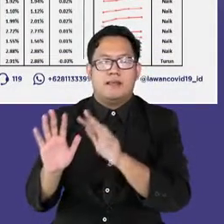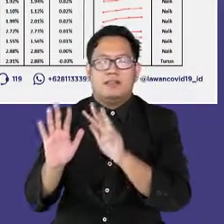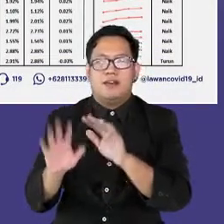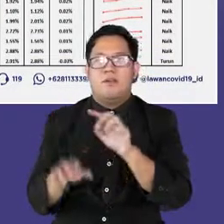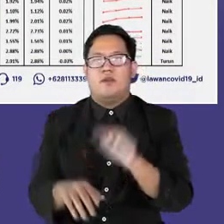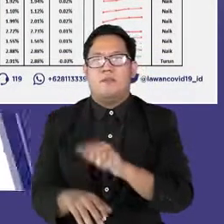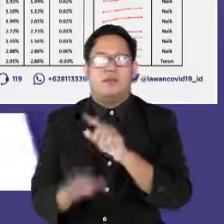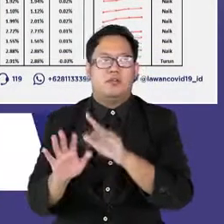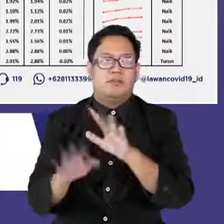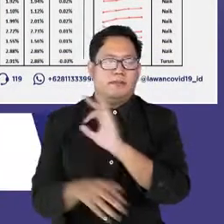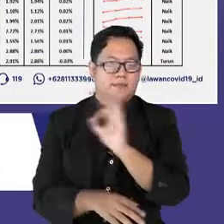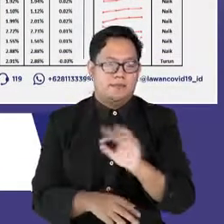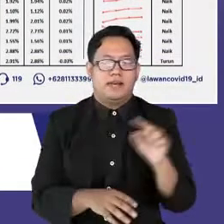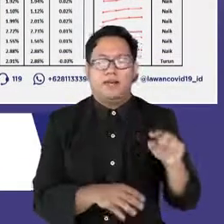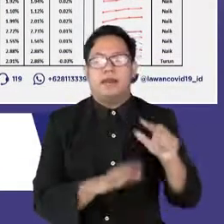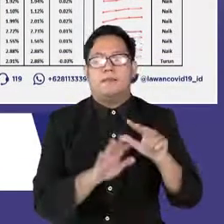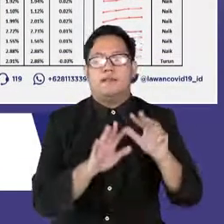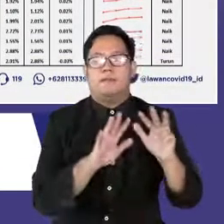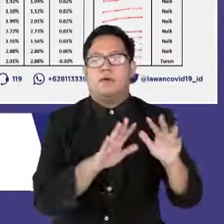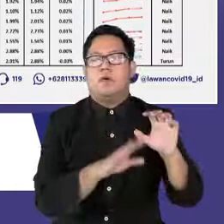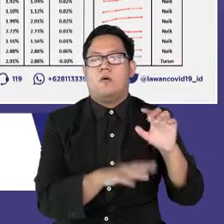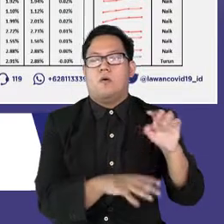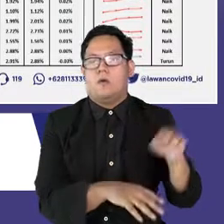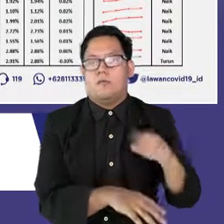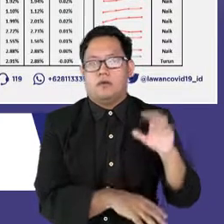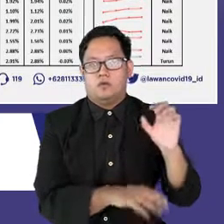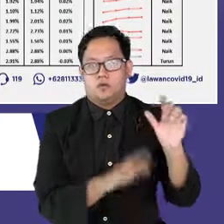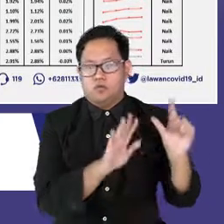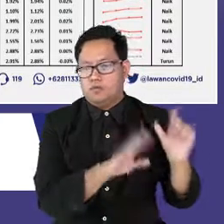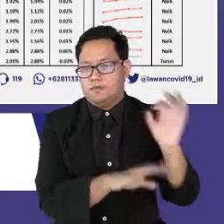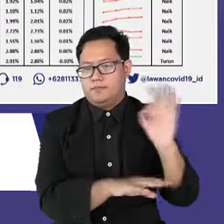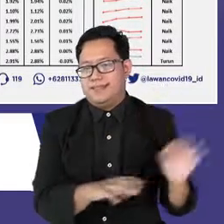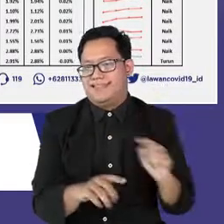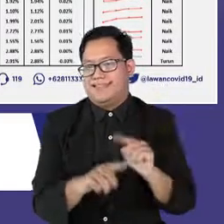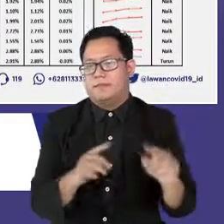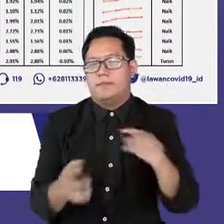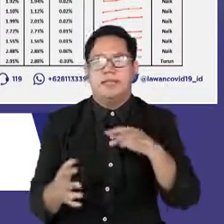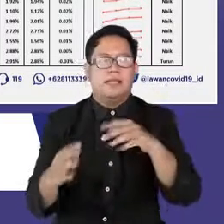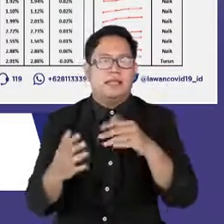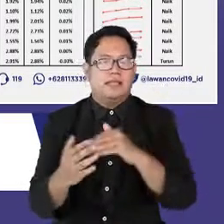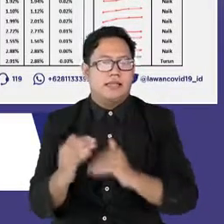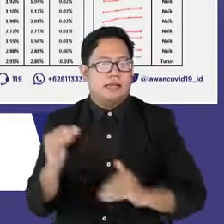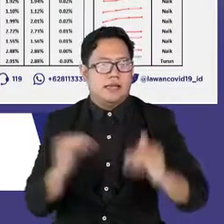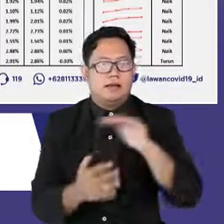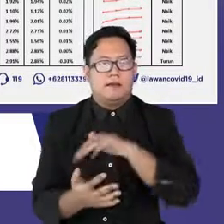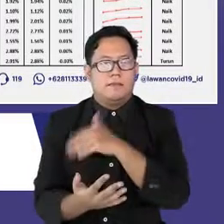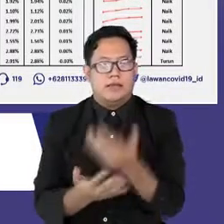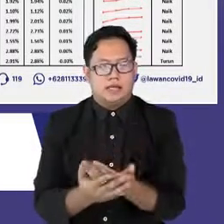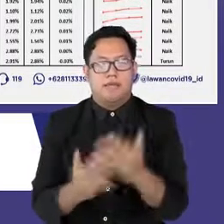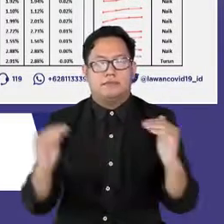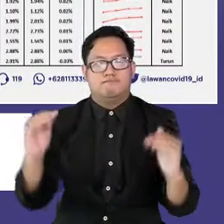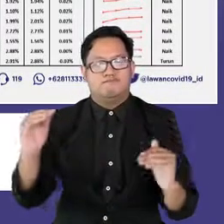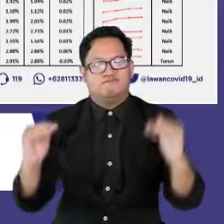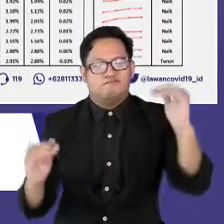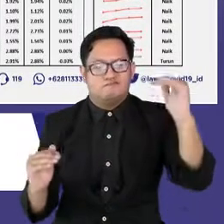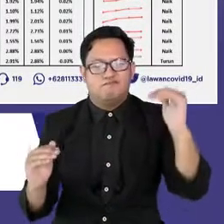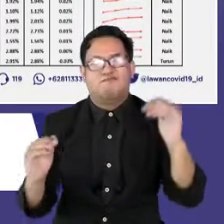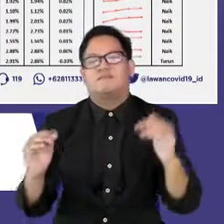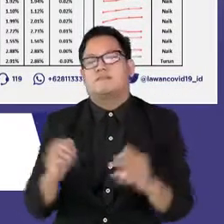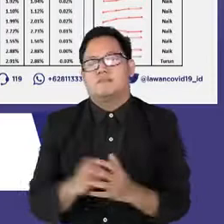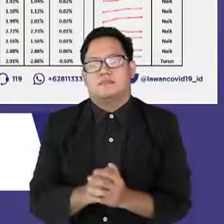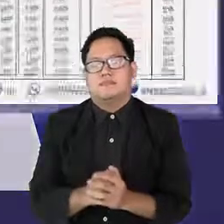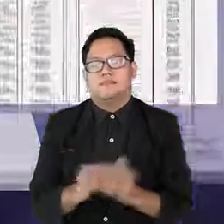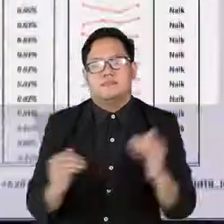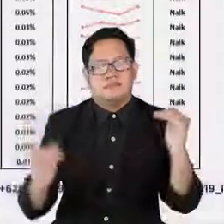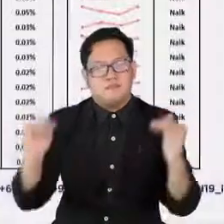namun sayangnya kematian di Indonesia masih lebih tinggi dibandingkan di tingkat dunia persentase kematian di Indonesia saat ini